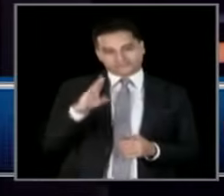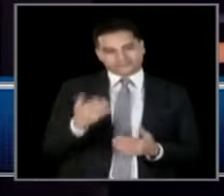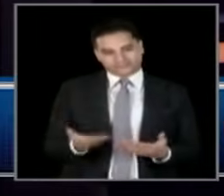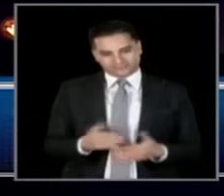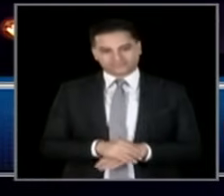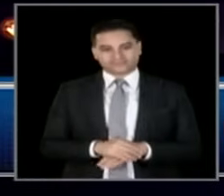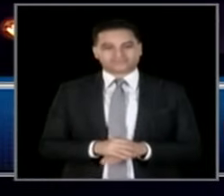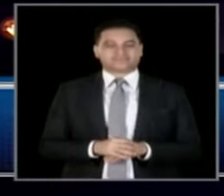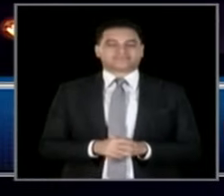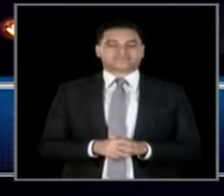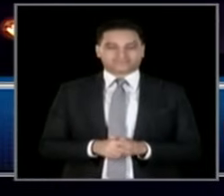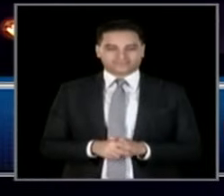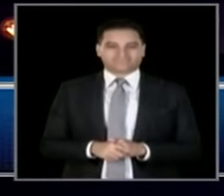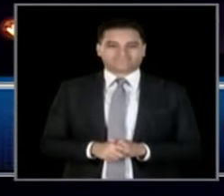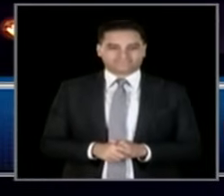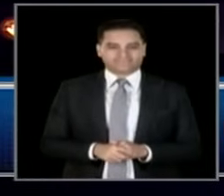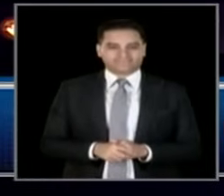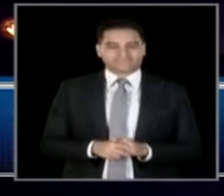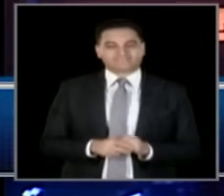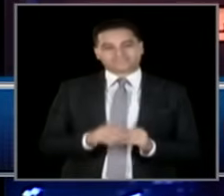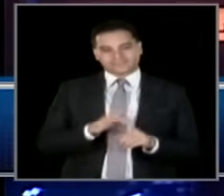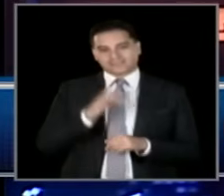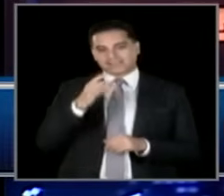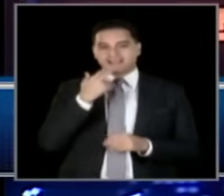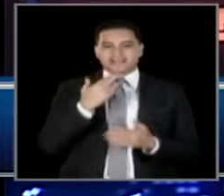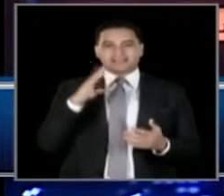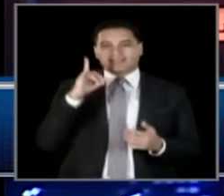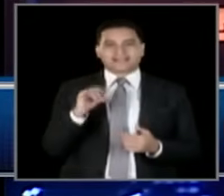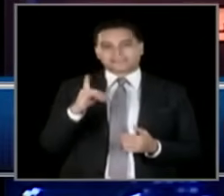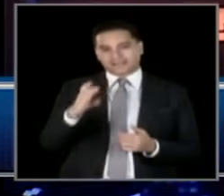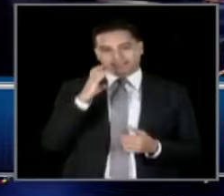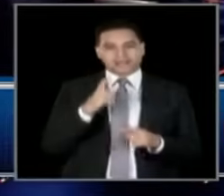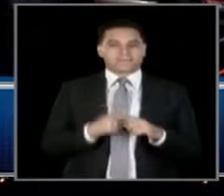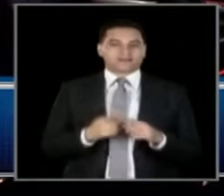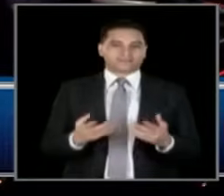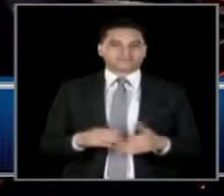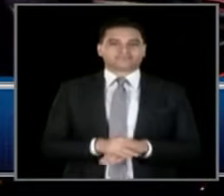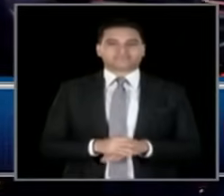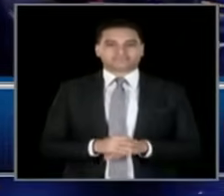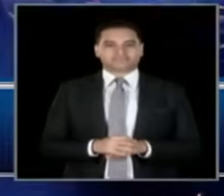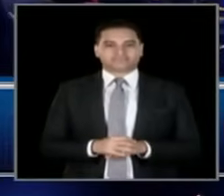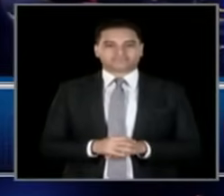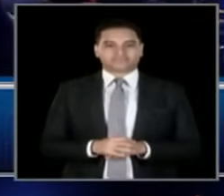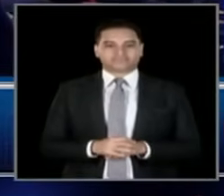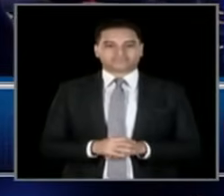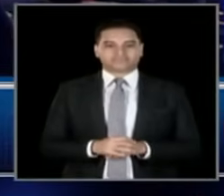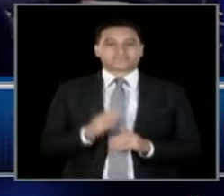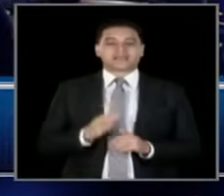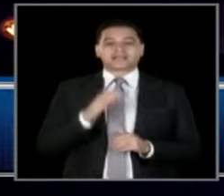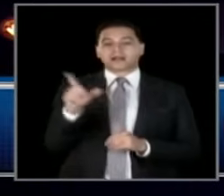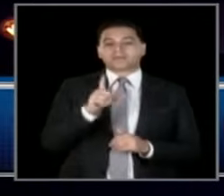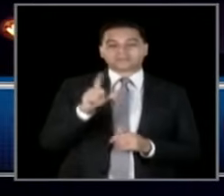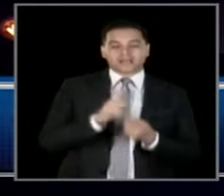ياسمين. جاك شيراك يا ياسمين. طبعا يا كريمة إجابة خاطئة. خلينا ندوس. الإجابة